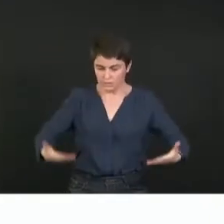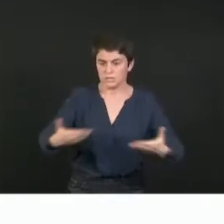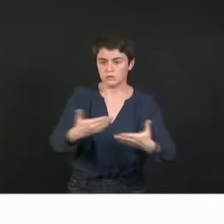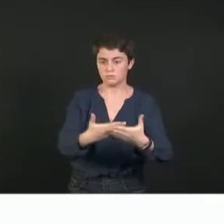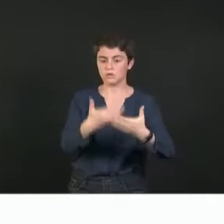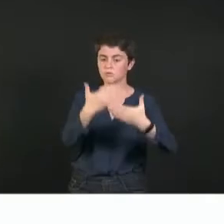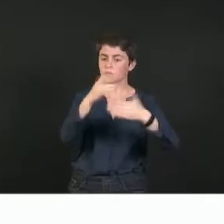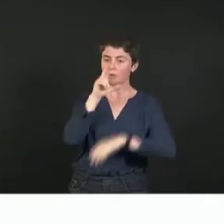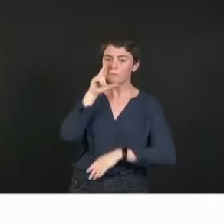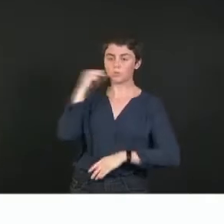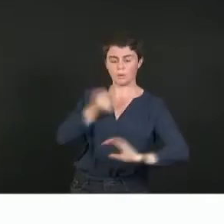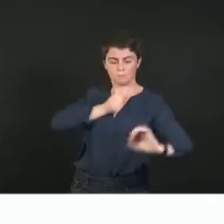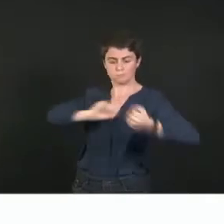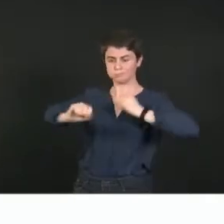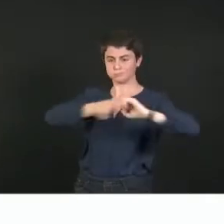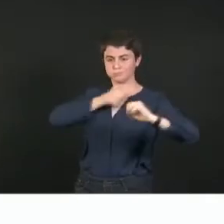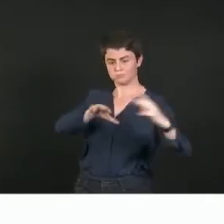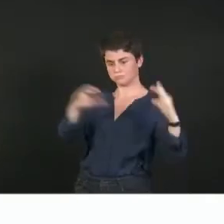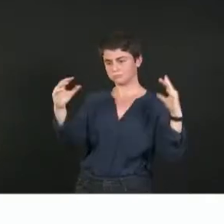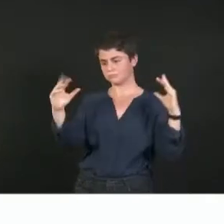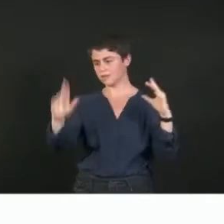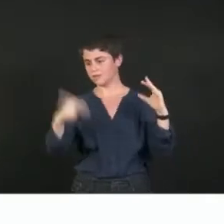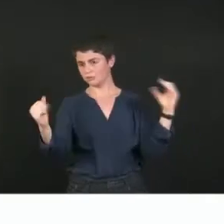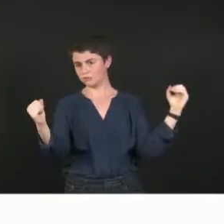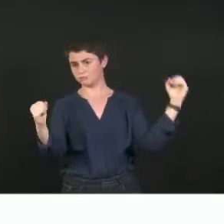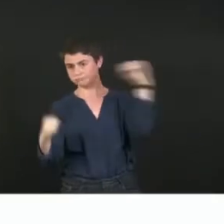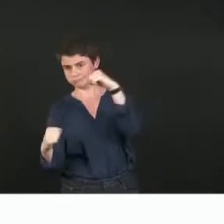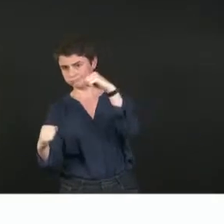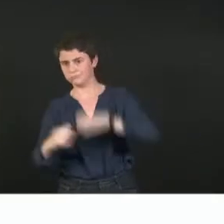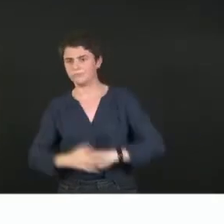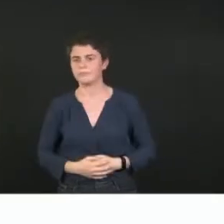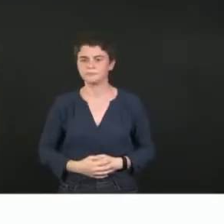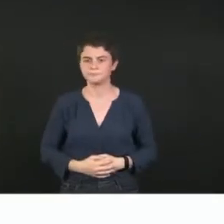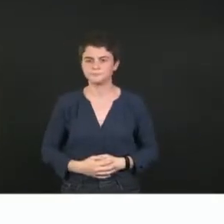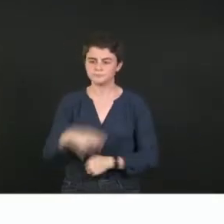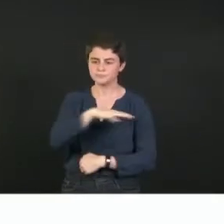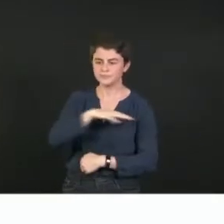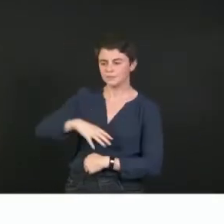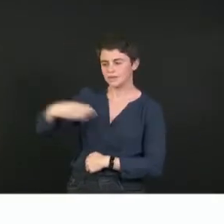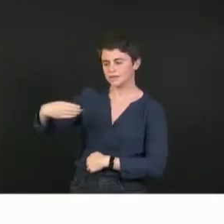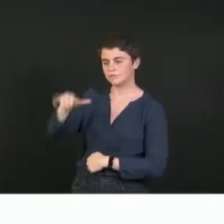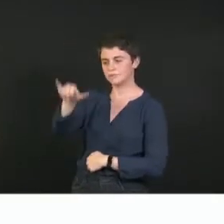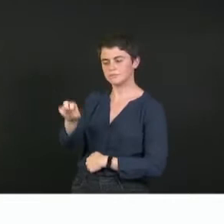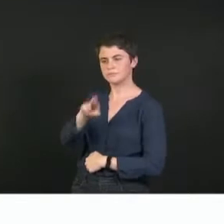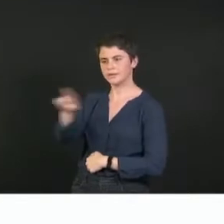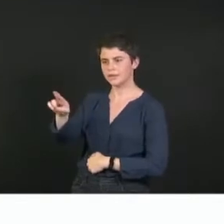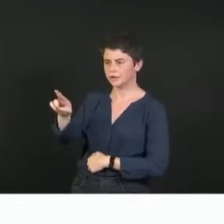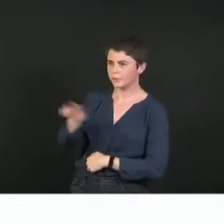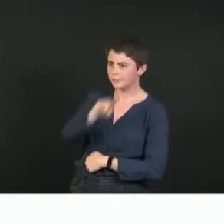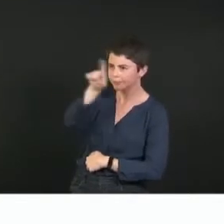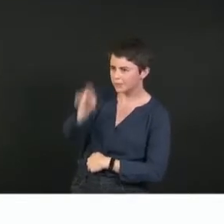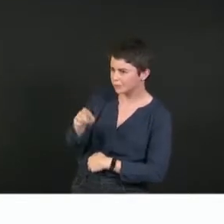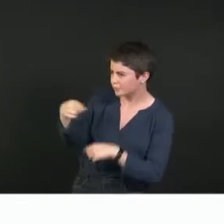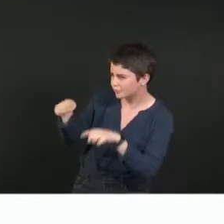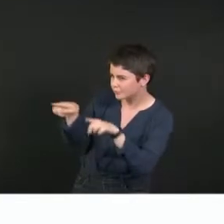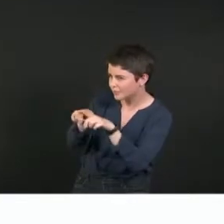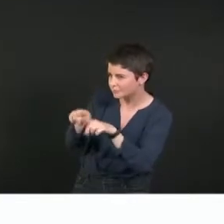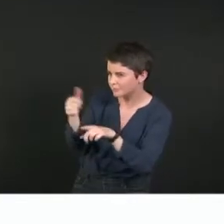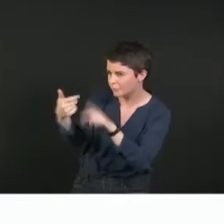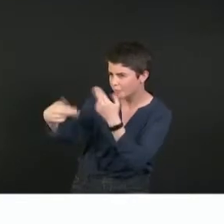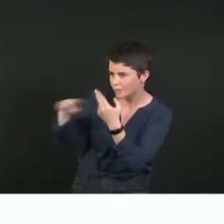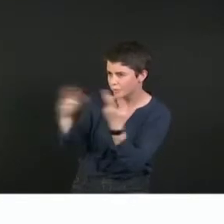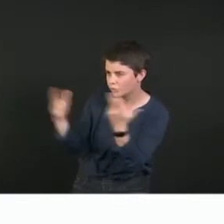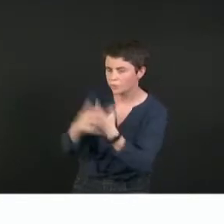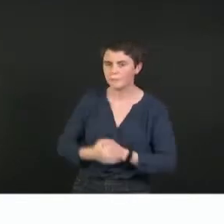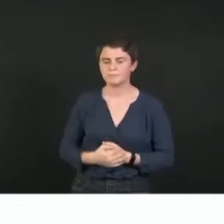le pas sur celles de la nature. Très bien. Céline Mayer, même question. Comment vous réagissez à cette formulation, à cette question?